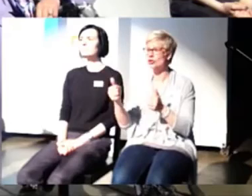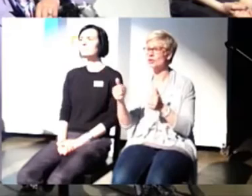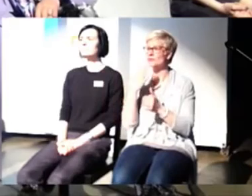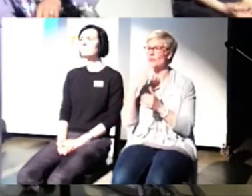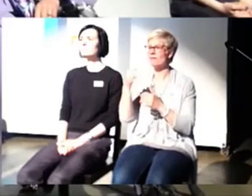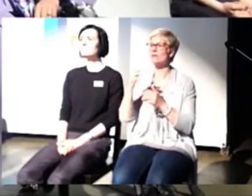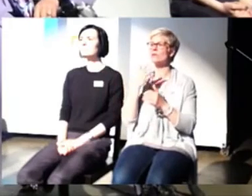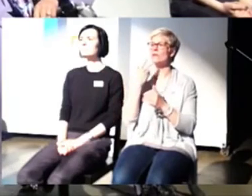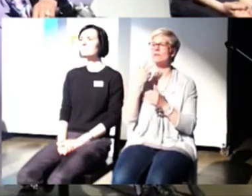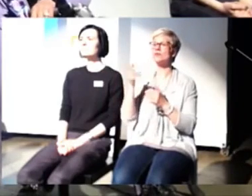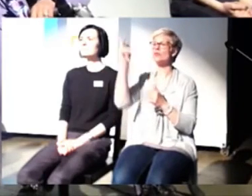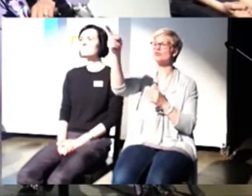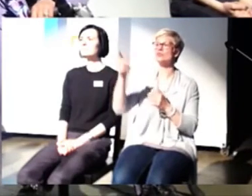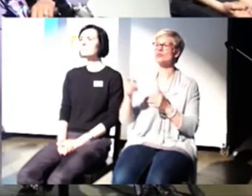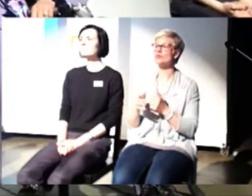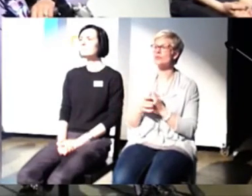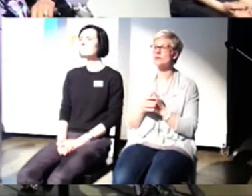niin...